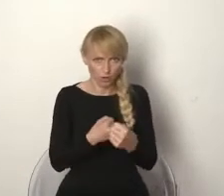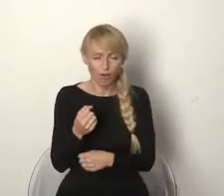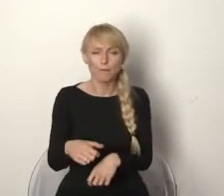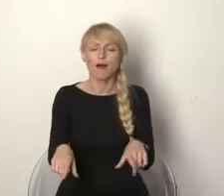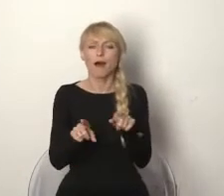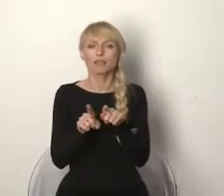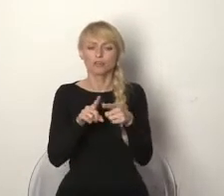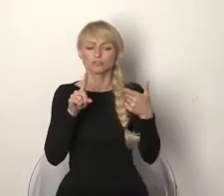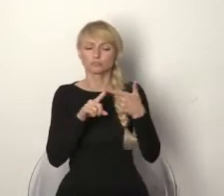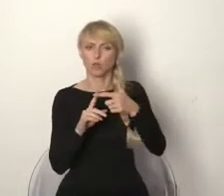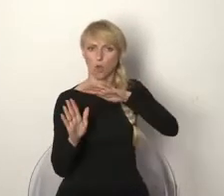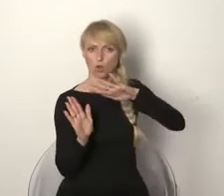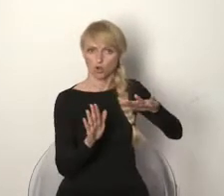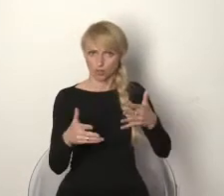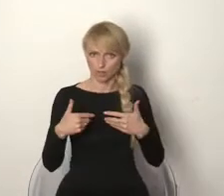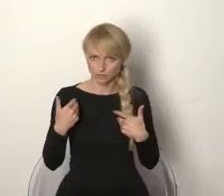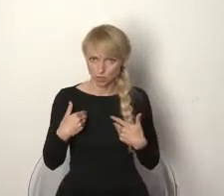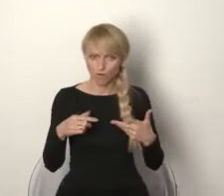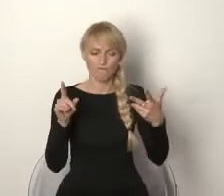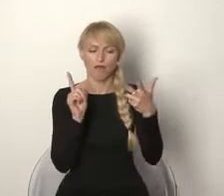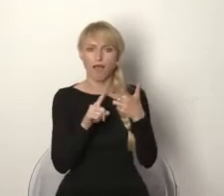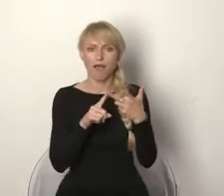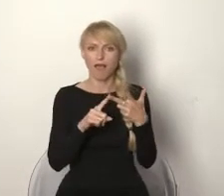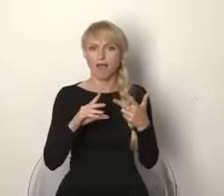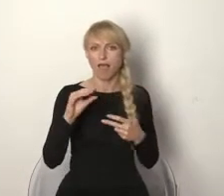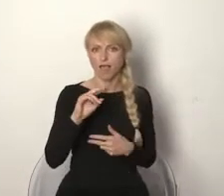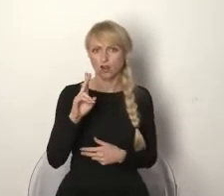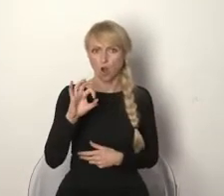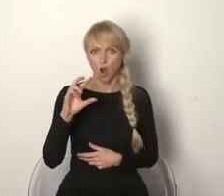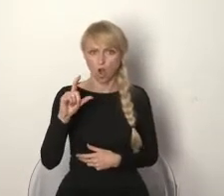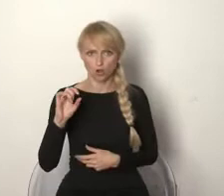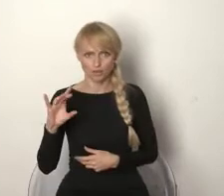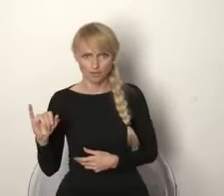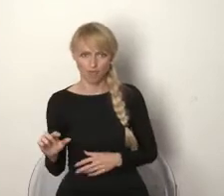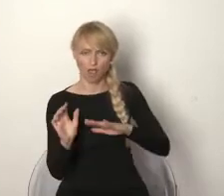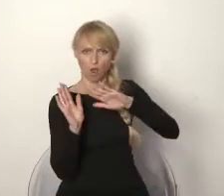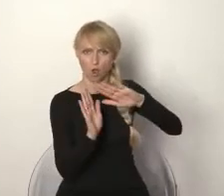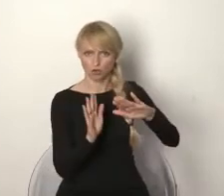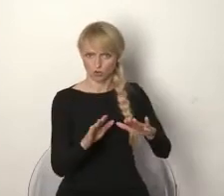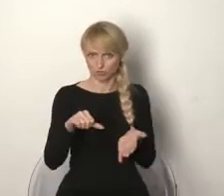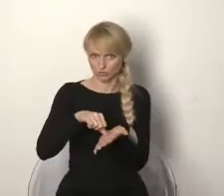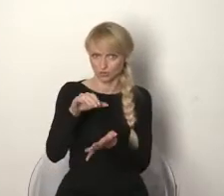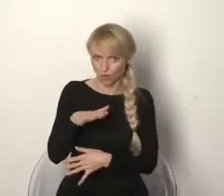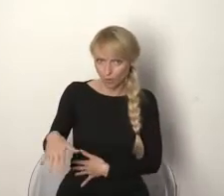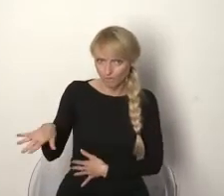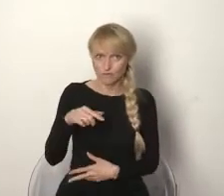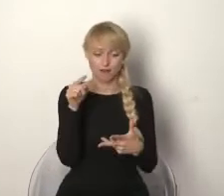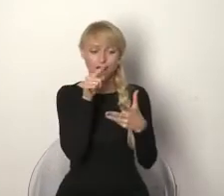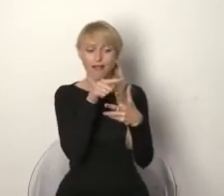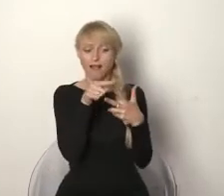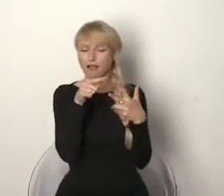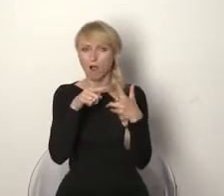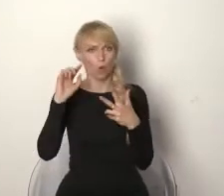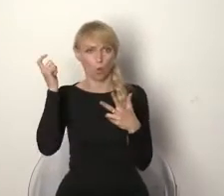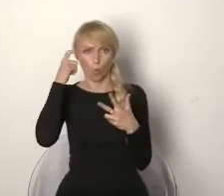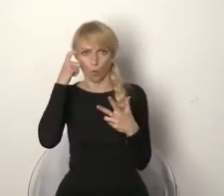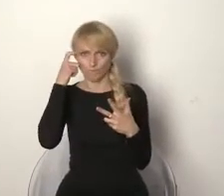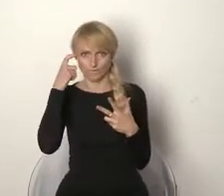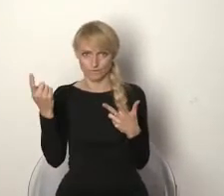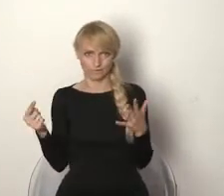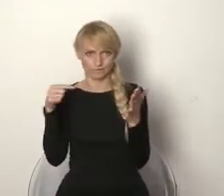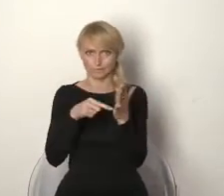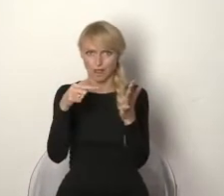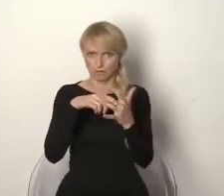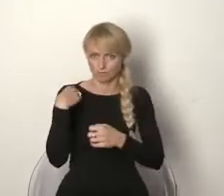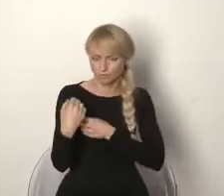nas, to jest ochrona zdrowia. I trzeci to jest ekologia i ochrona środowiska, jako te takie trzy główne kierunki naszych działań. I